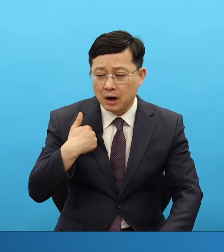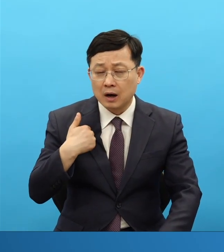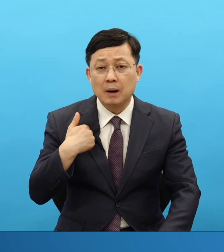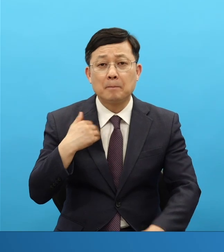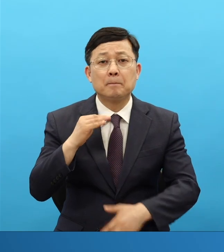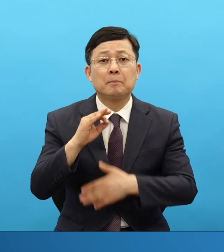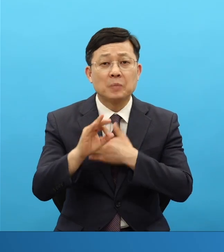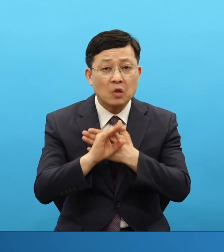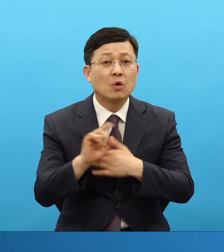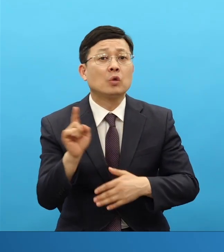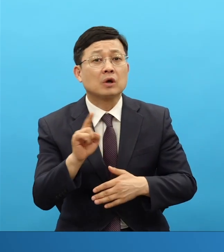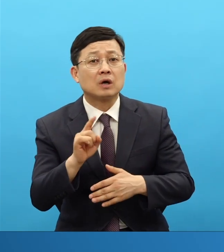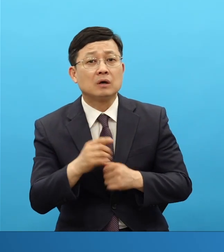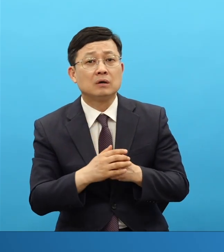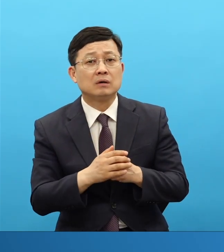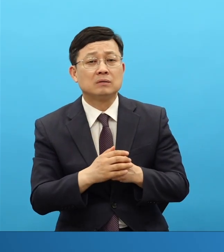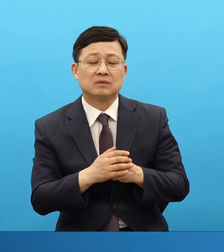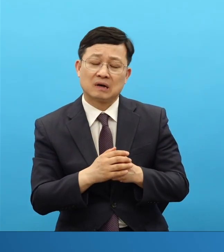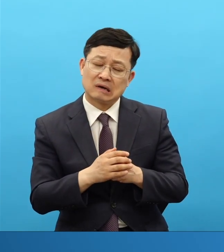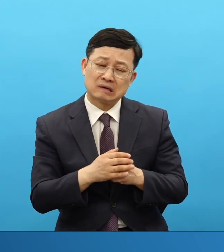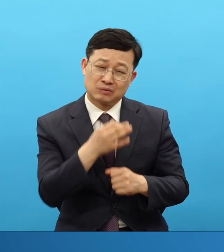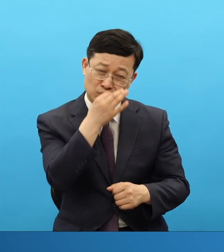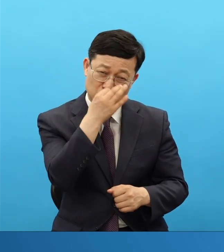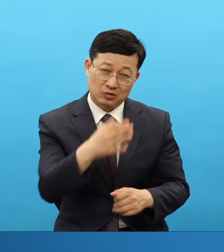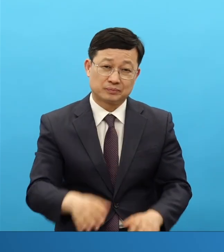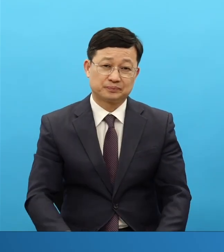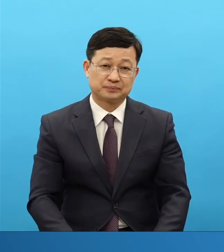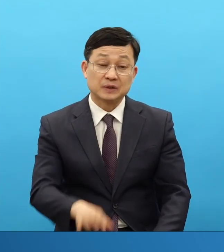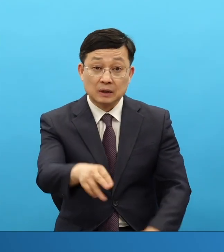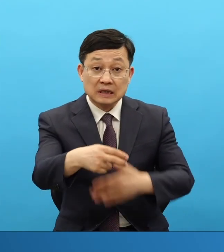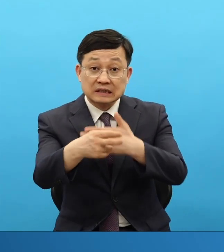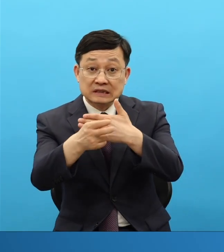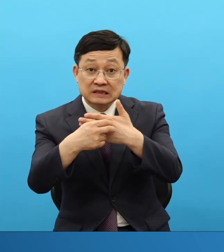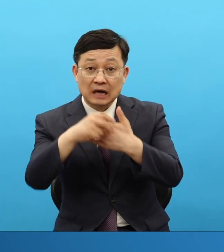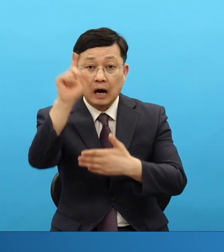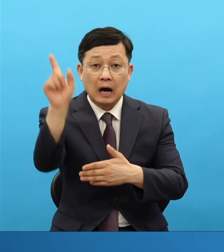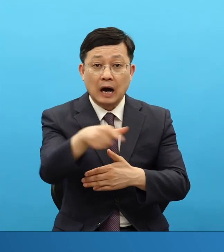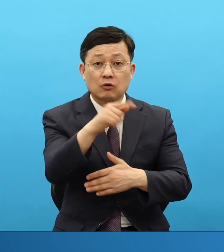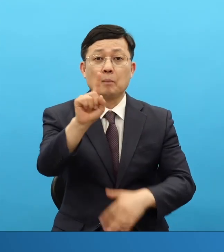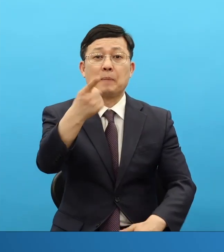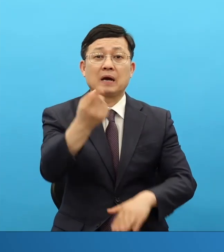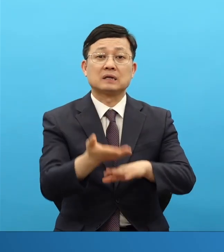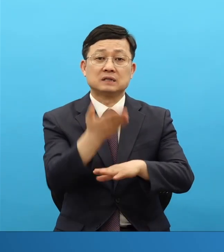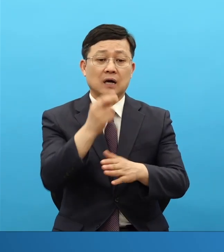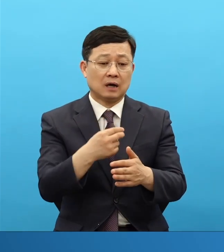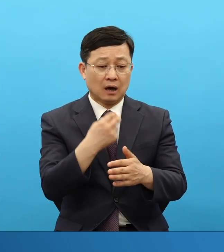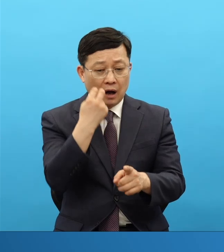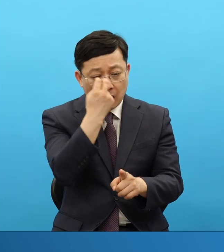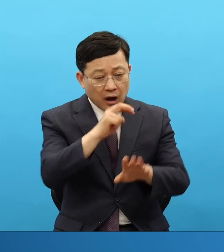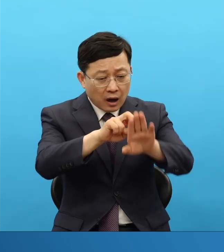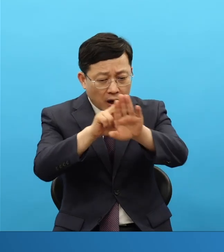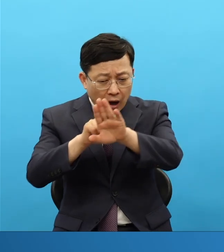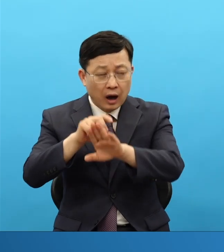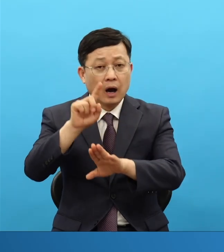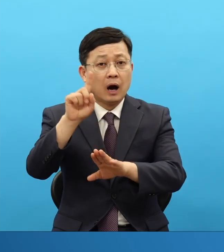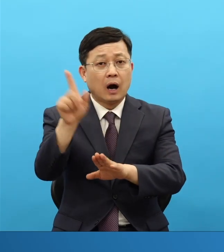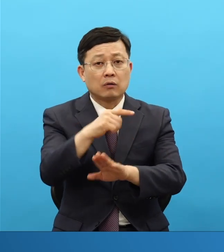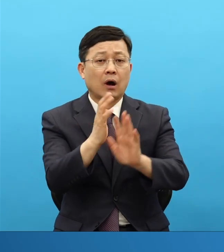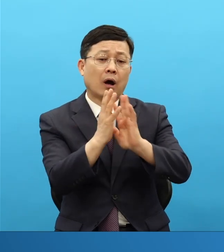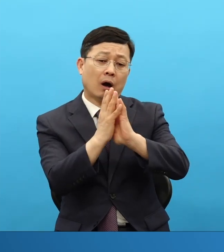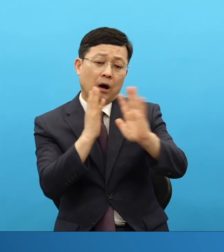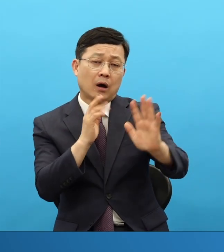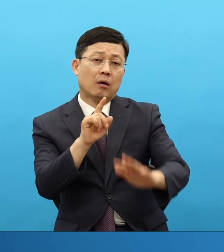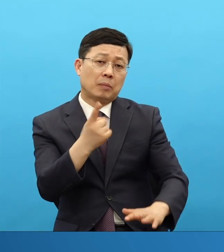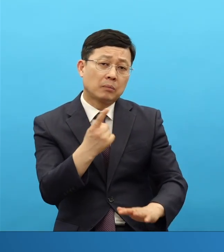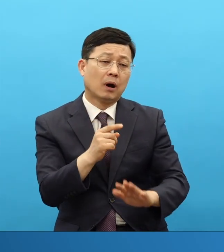what's going to happen to him? 나는 의사들 보면서요. 하루에 한 100명 정도 봐야 된다 하더라고. Then when I look at the doctors, they see about 100 patients a day.